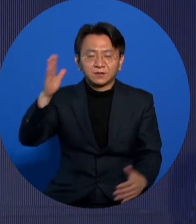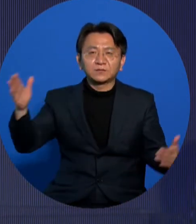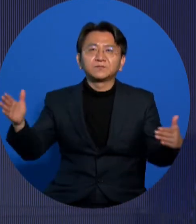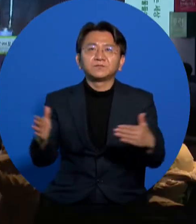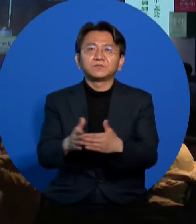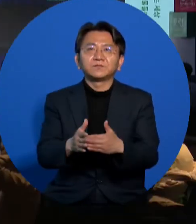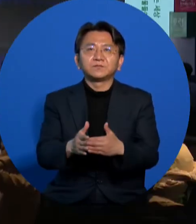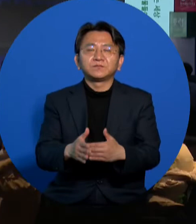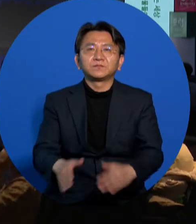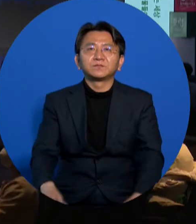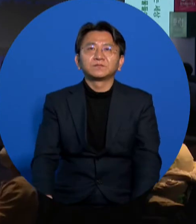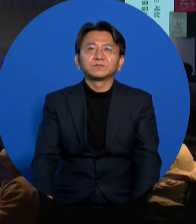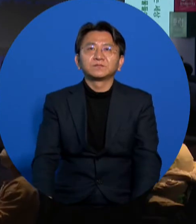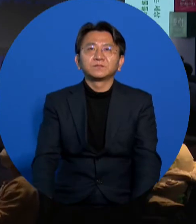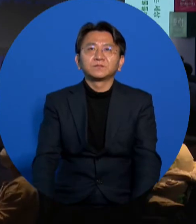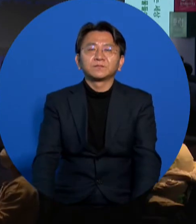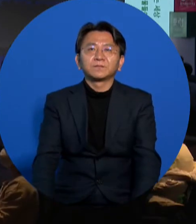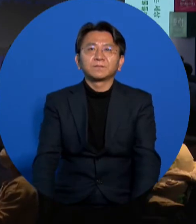마치겠습니다.